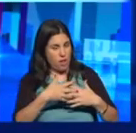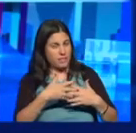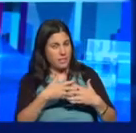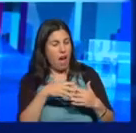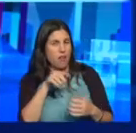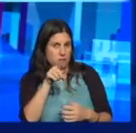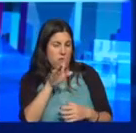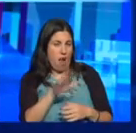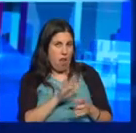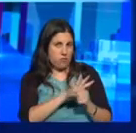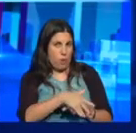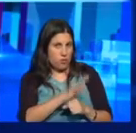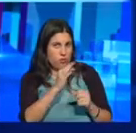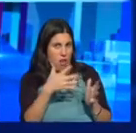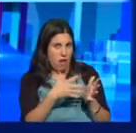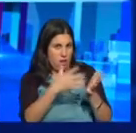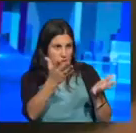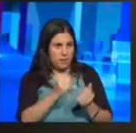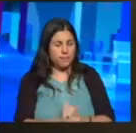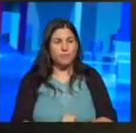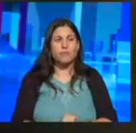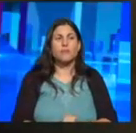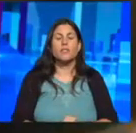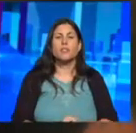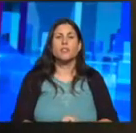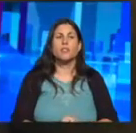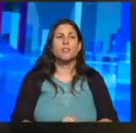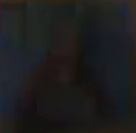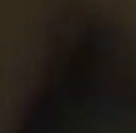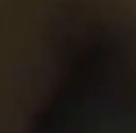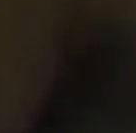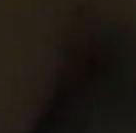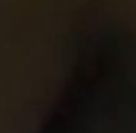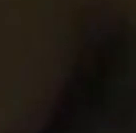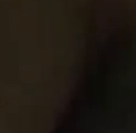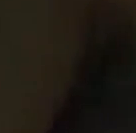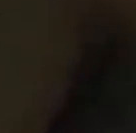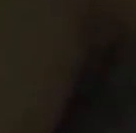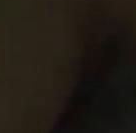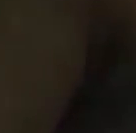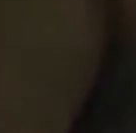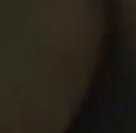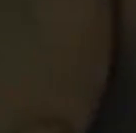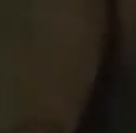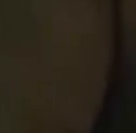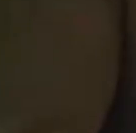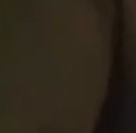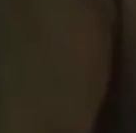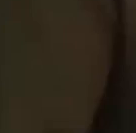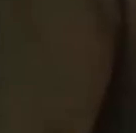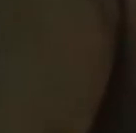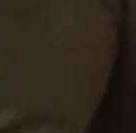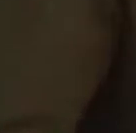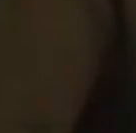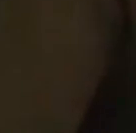ההשלכות הפוליטיות של החקירה. הנה. חבר הכנסת ביטן, ראש הממשלה שוב בחקירה בפעם החמישית, וכבר יש גורמים